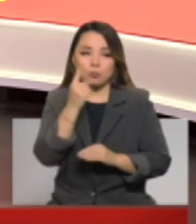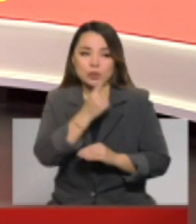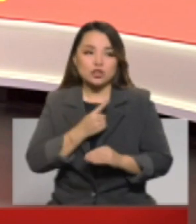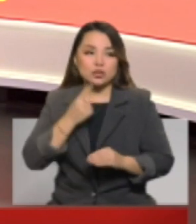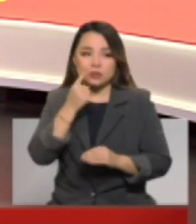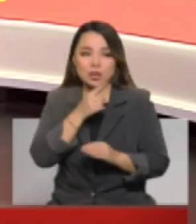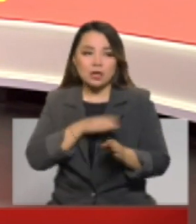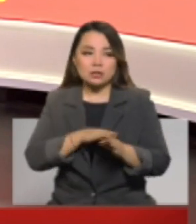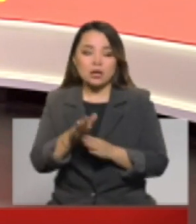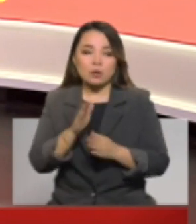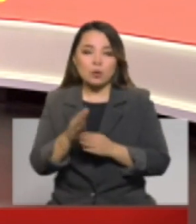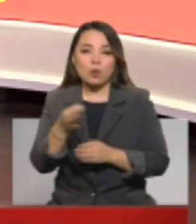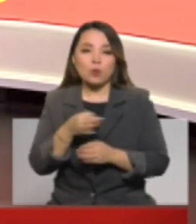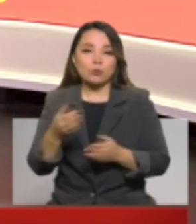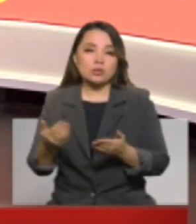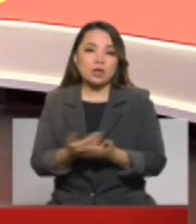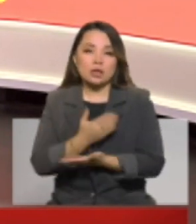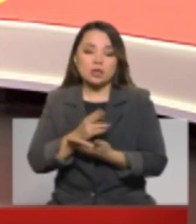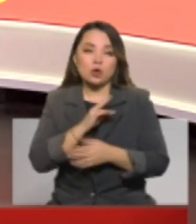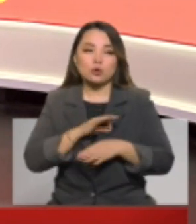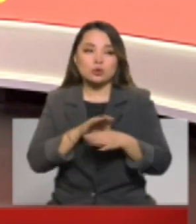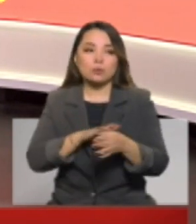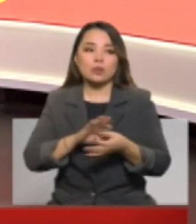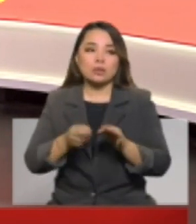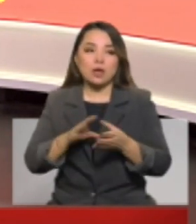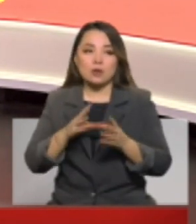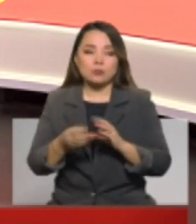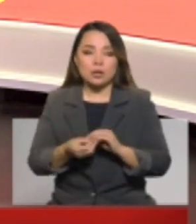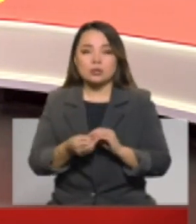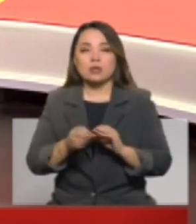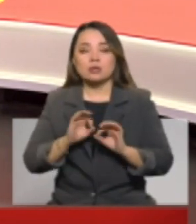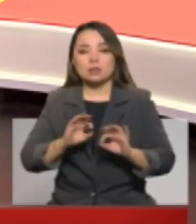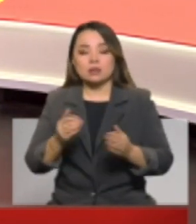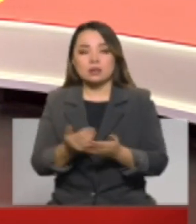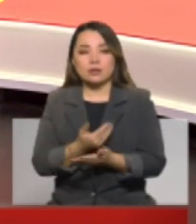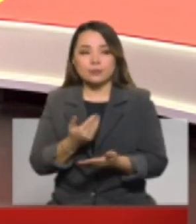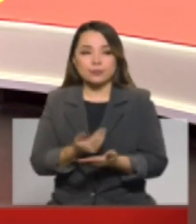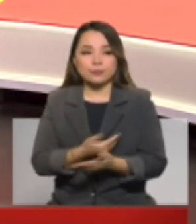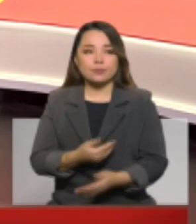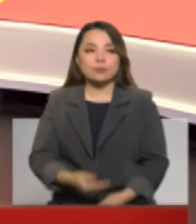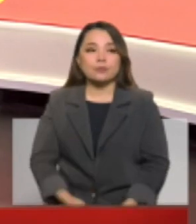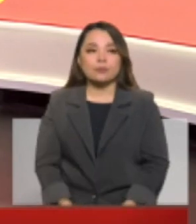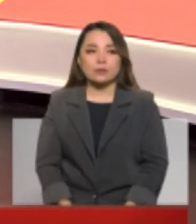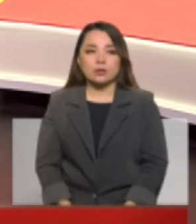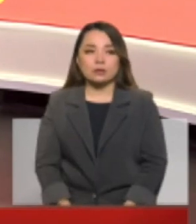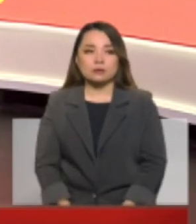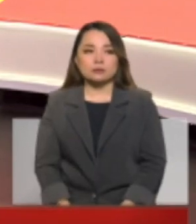жылдан асқан жаңа облыста қандай жұмыстар атқарылады? Жандос Темірғали шолу жасап көрсін.